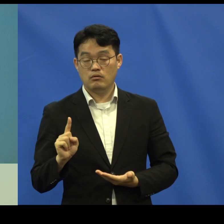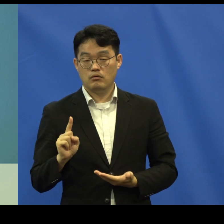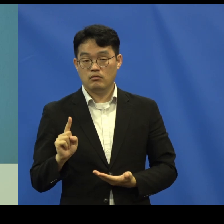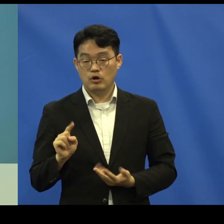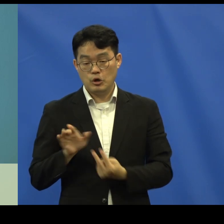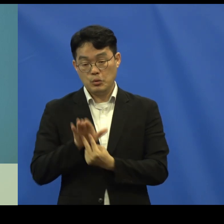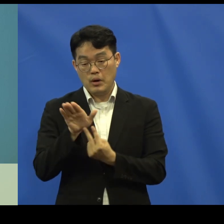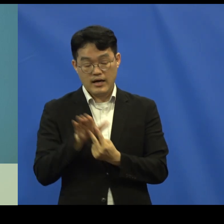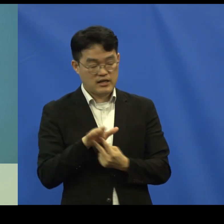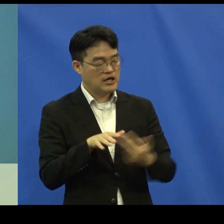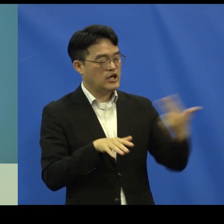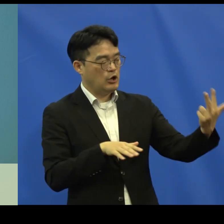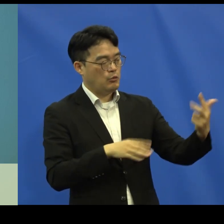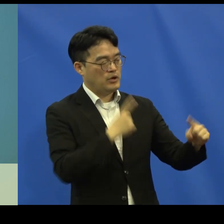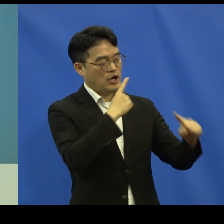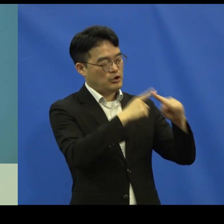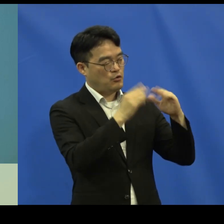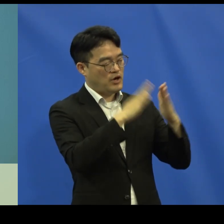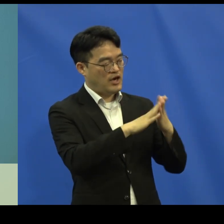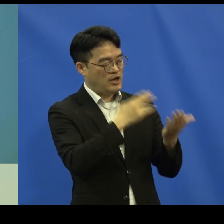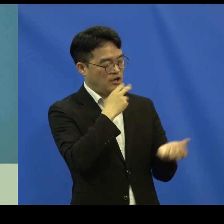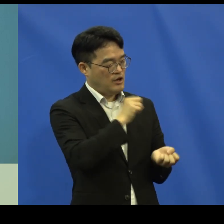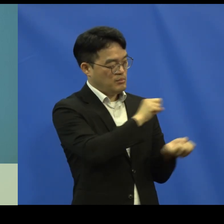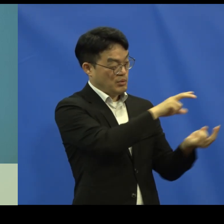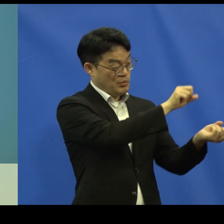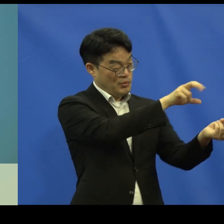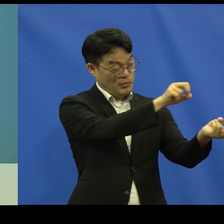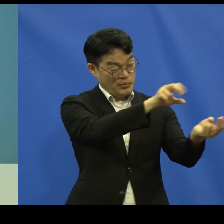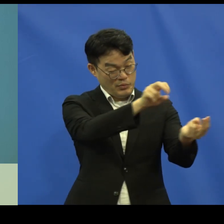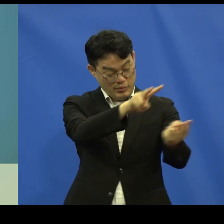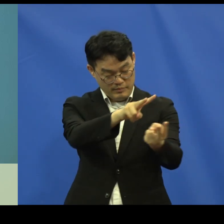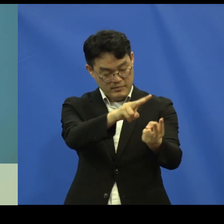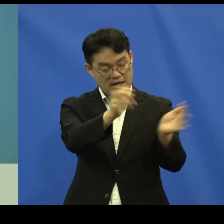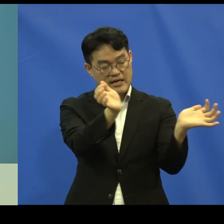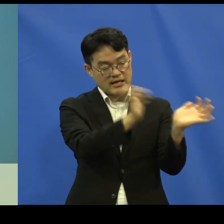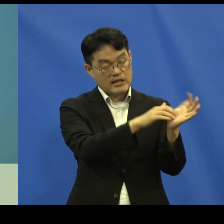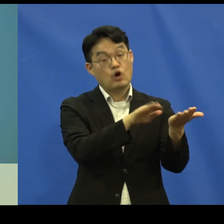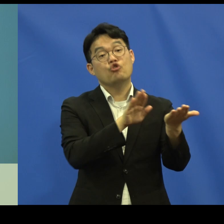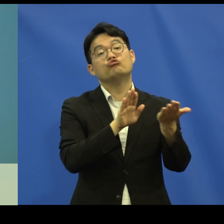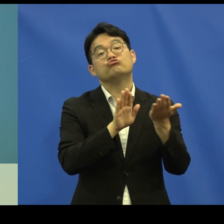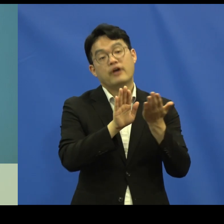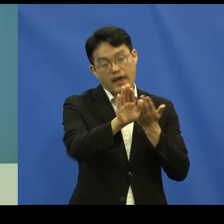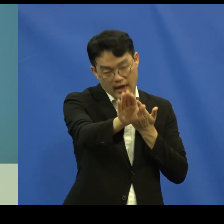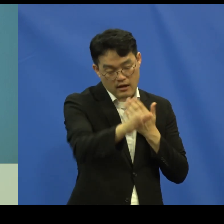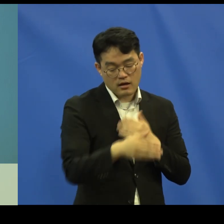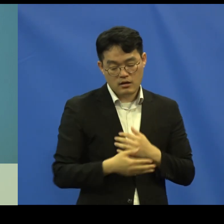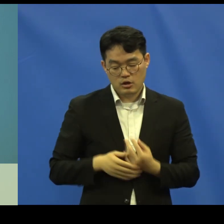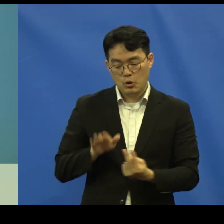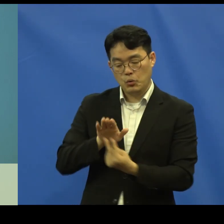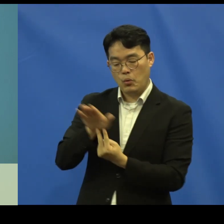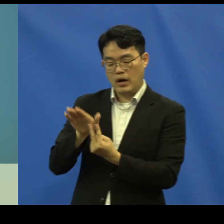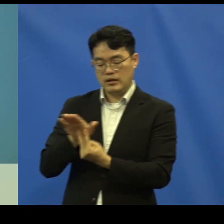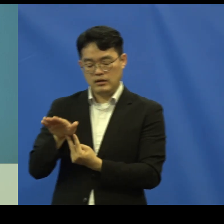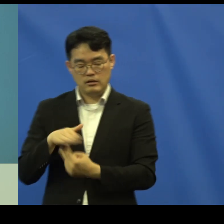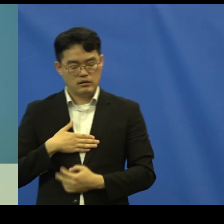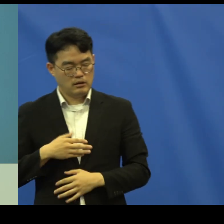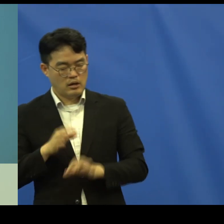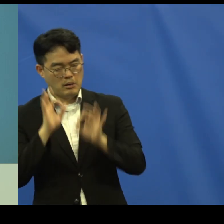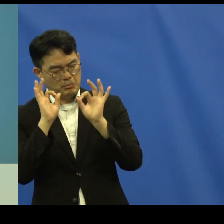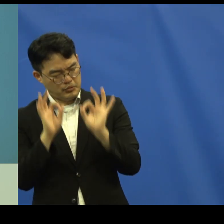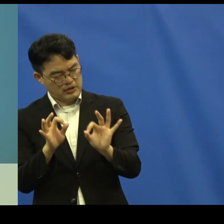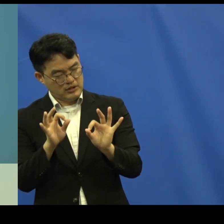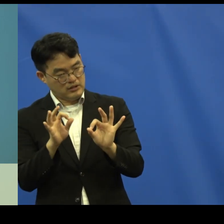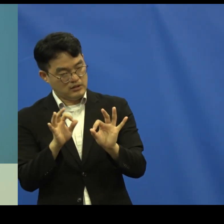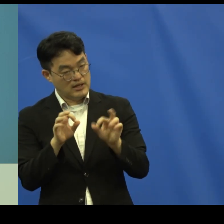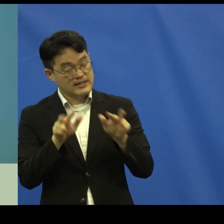7교회에 대한 메시지를 주님이 주시고 난 이후에 내가 보니, 사도 요한입니다. 밤모습에 지금